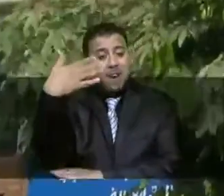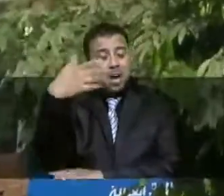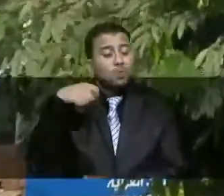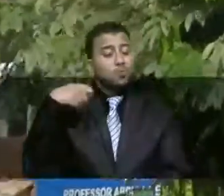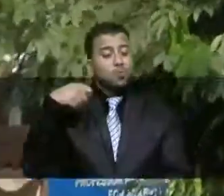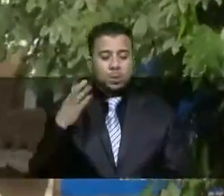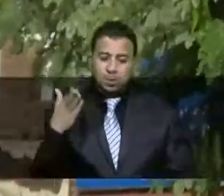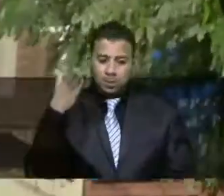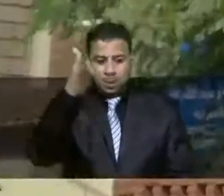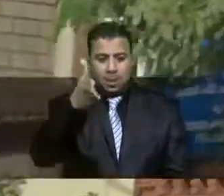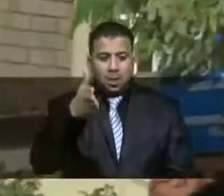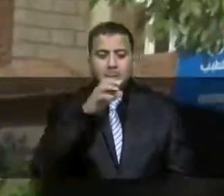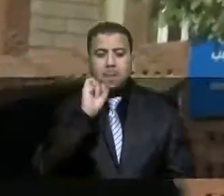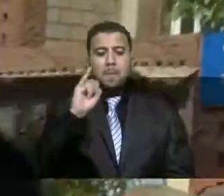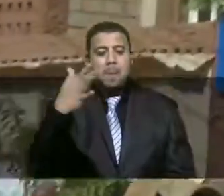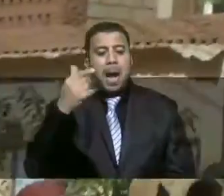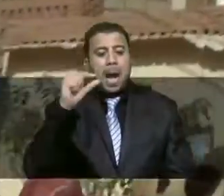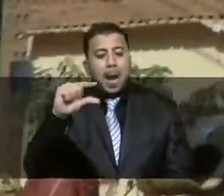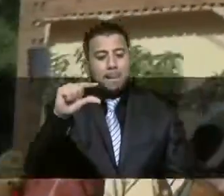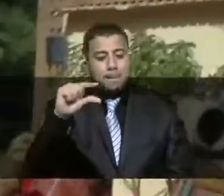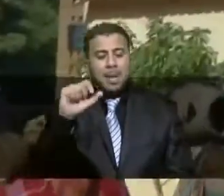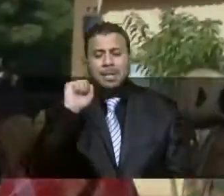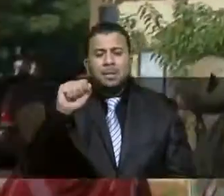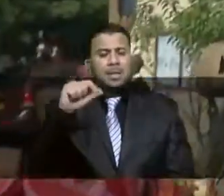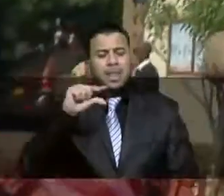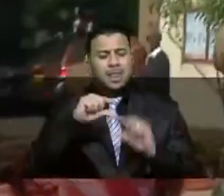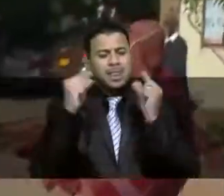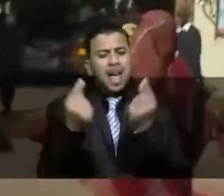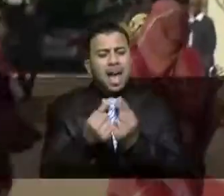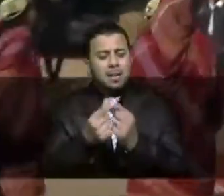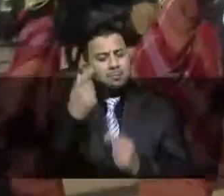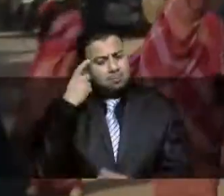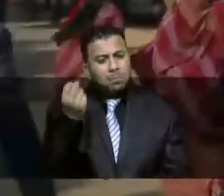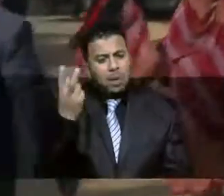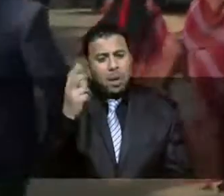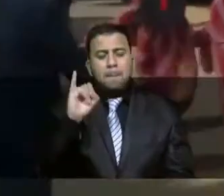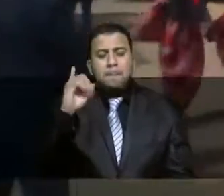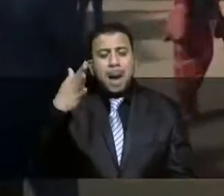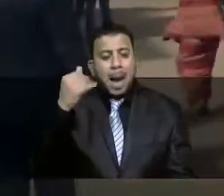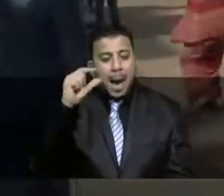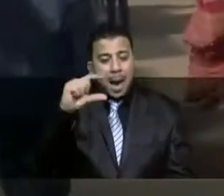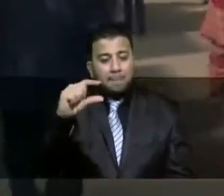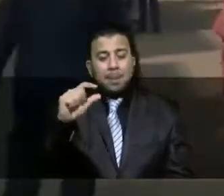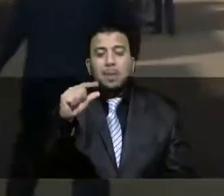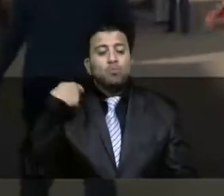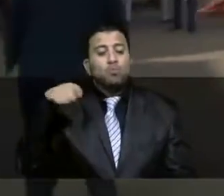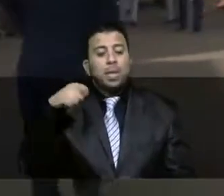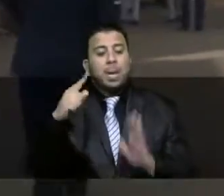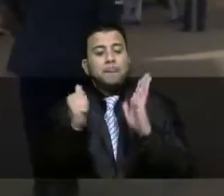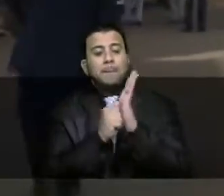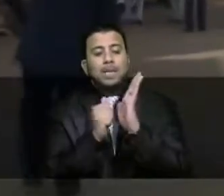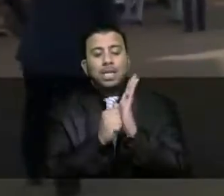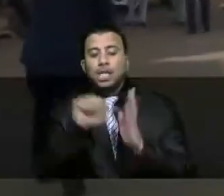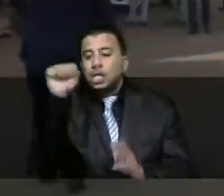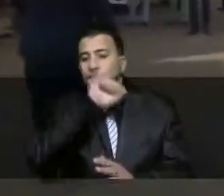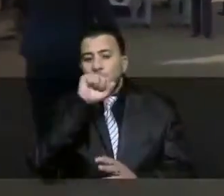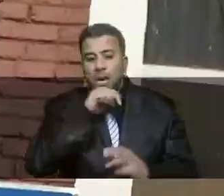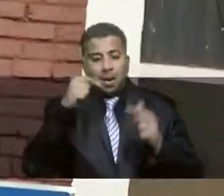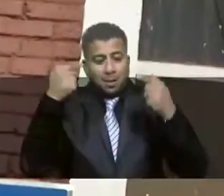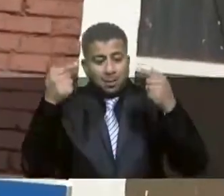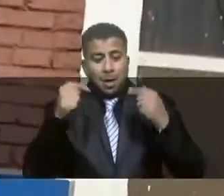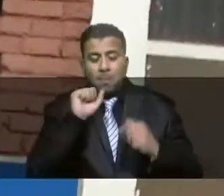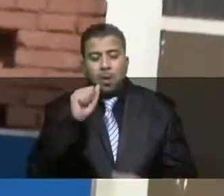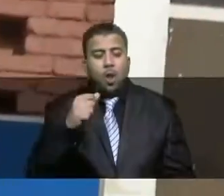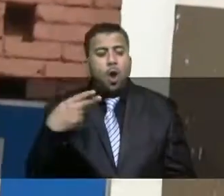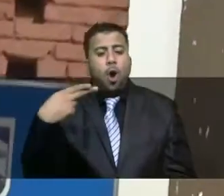الخرطوم، ومحمد القصير مدير الشؤون الثقافية في الدائرة، ومحمد البريكي مدير بيت الشعر في الشارقة، والدكتور